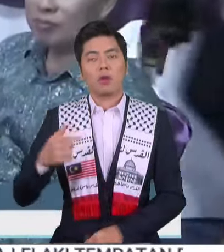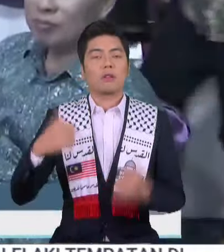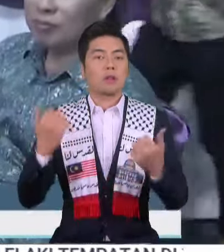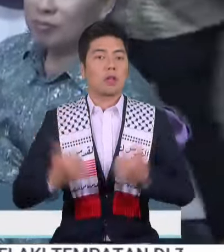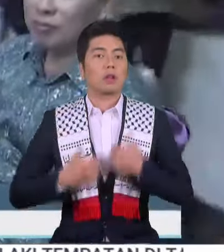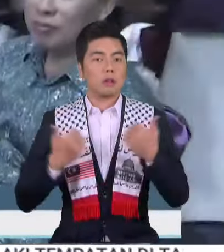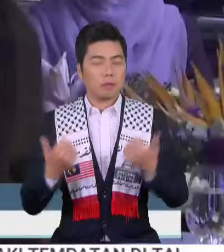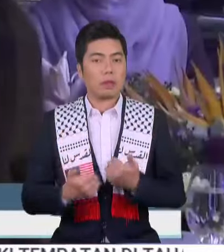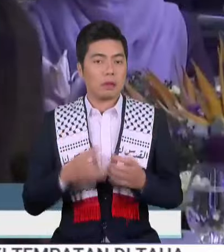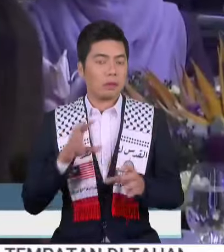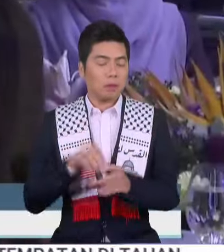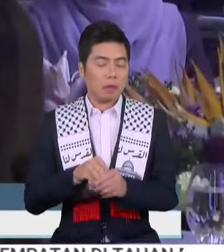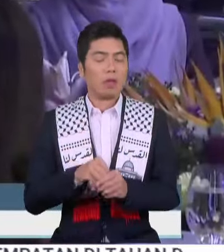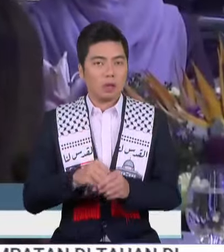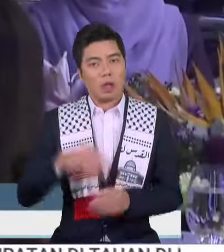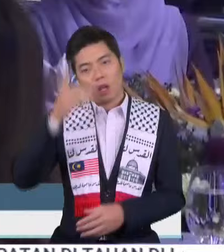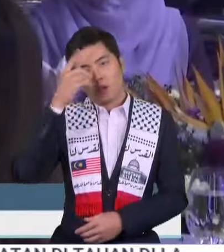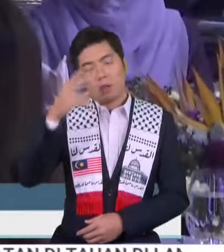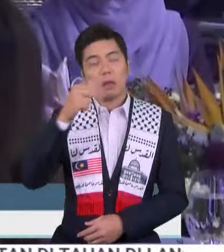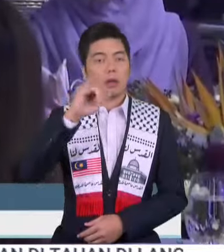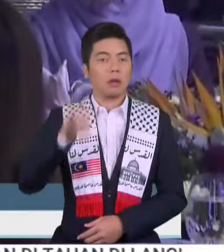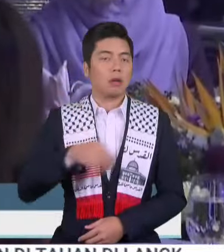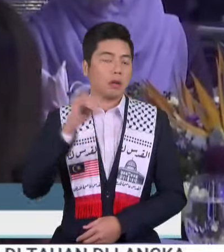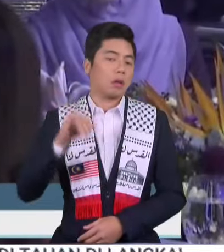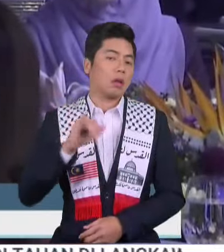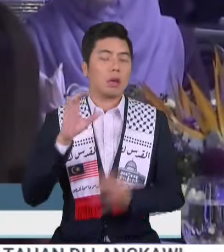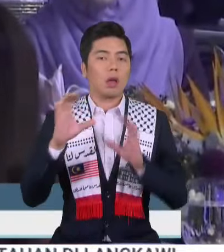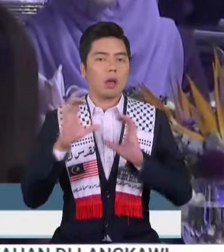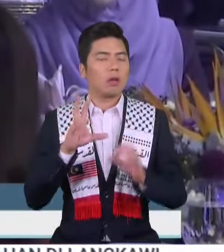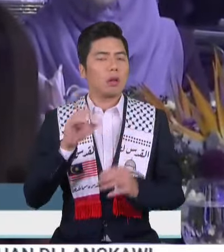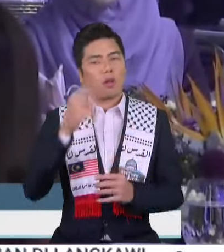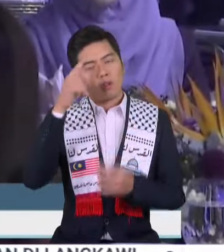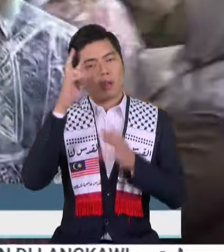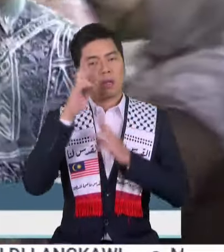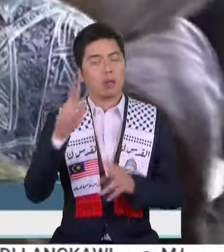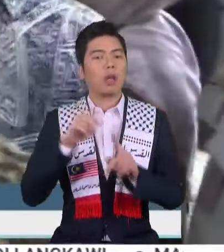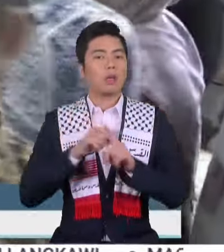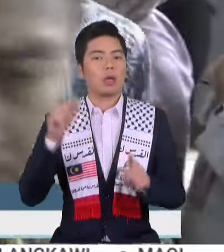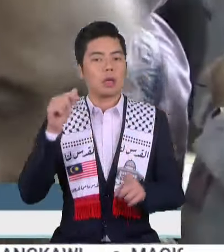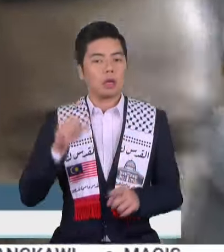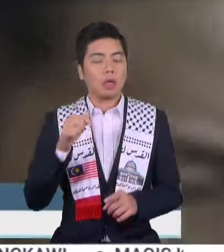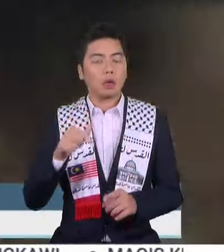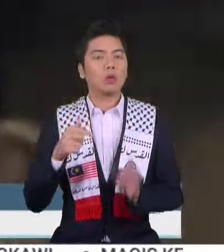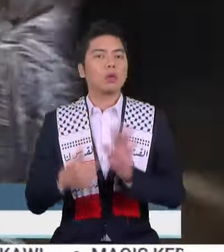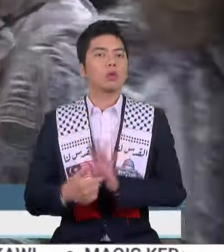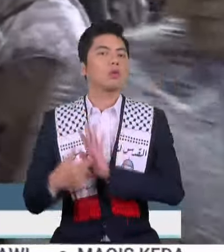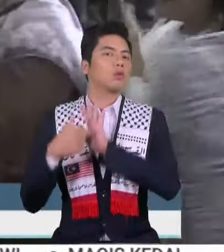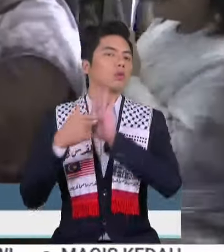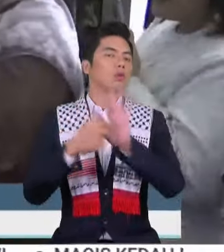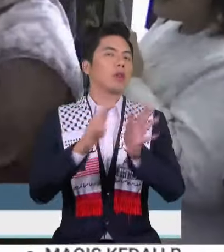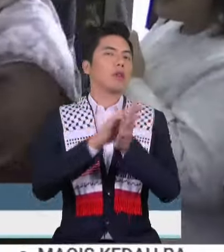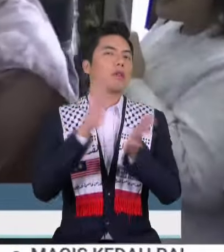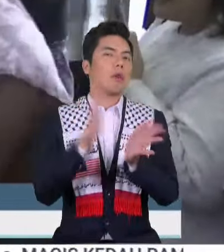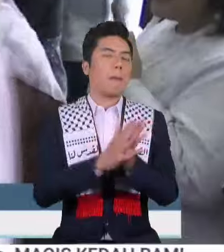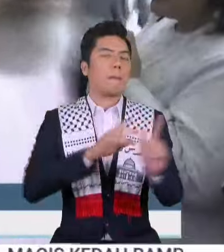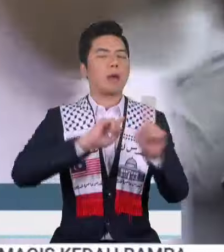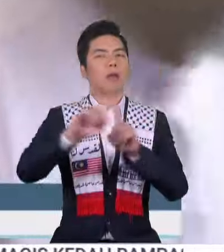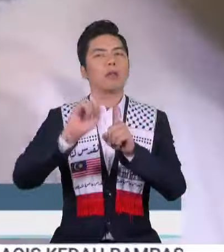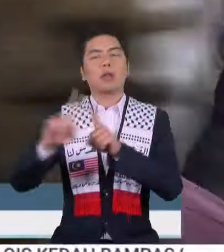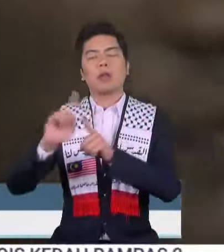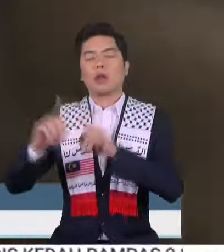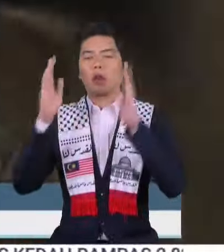Dato Haji Ji berkata, ianya bukan sahaja satu penghormatan, sebaliknya satu pengiktirafan terhadap kepelbagaian